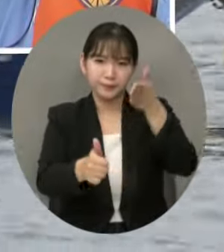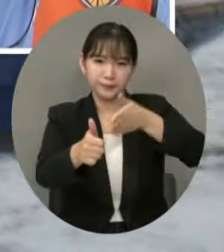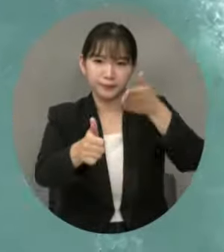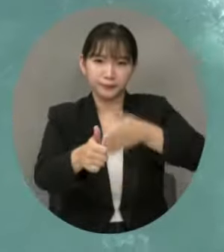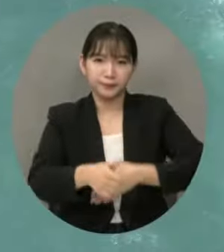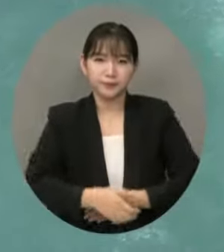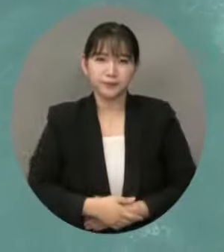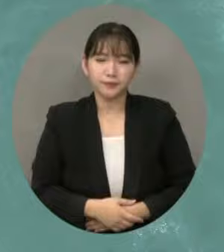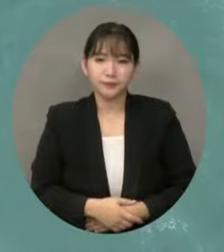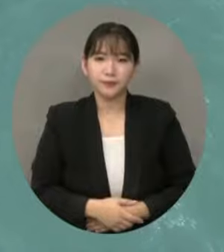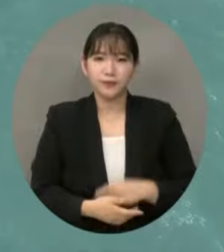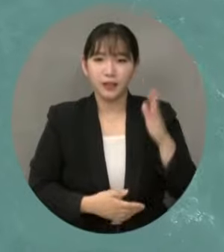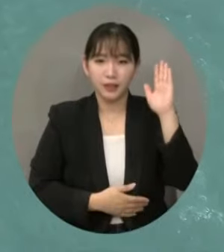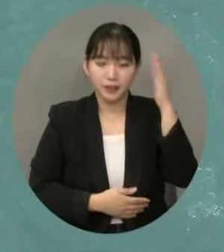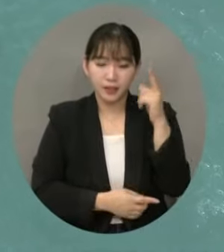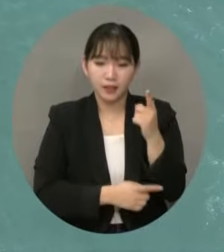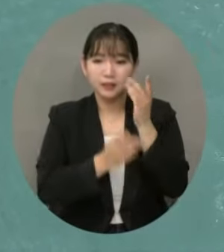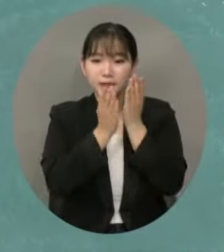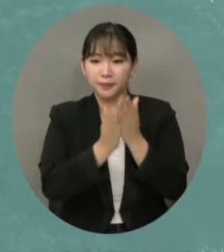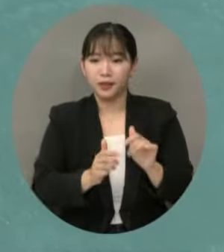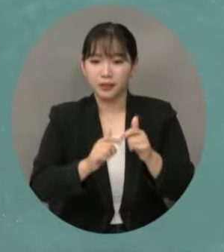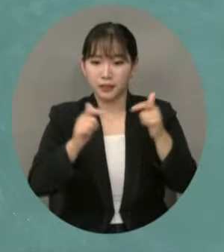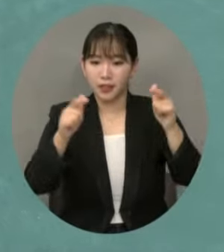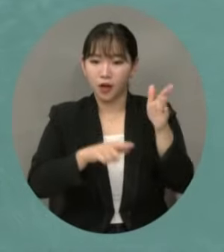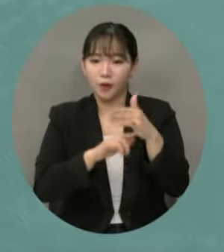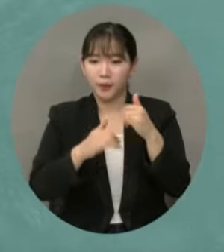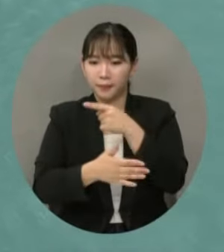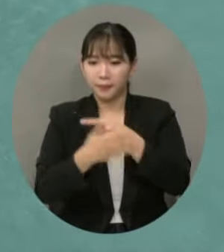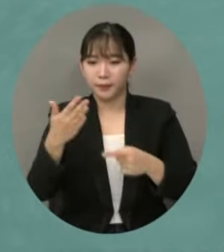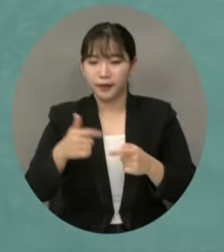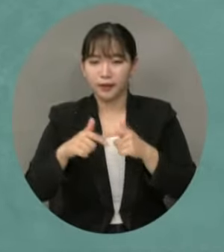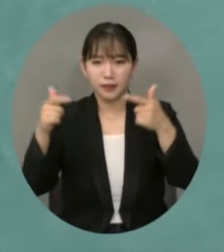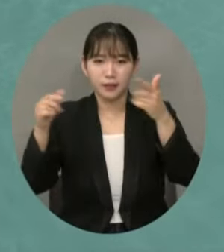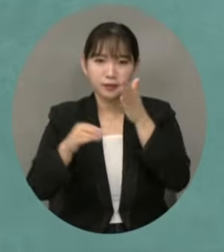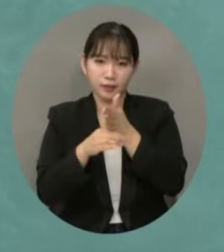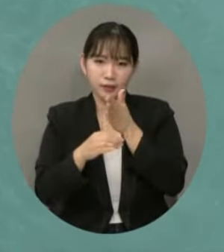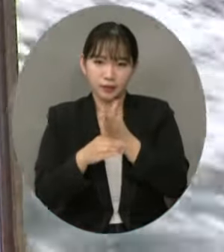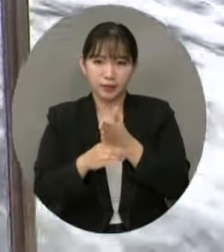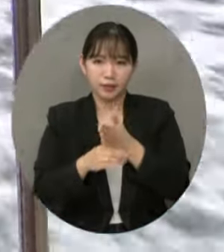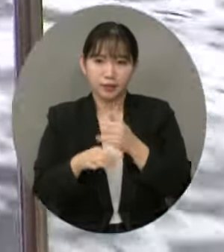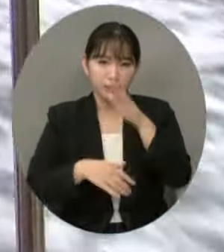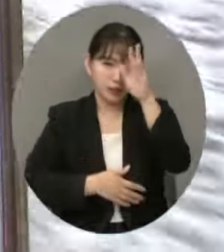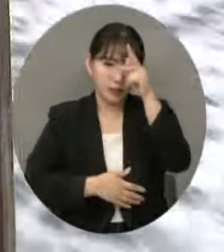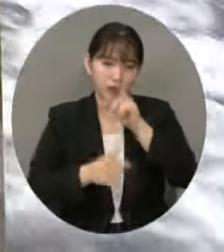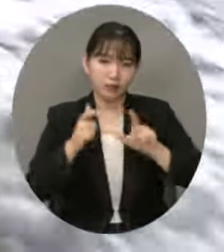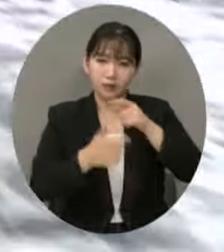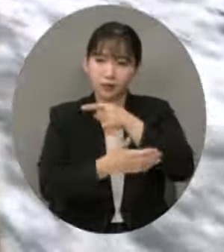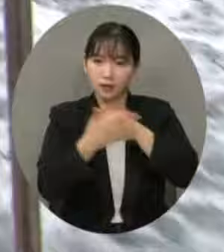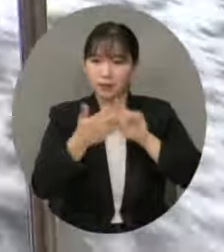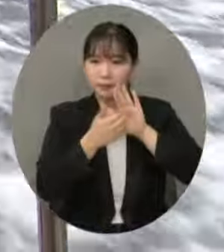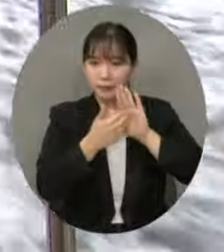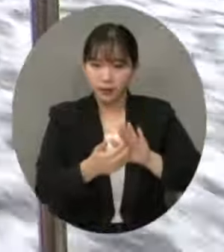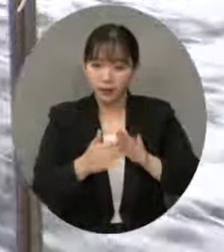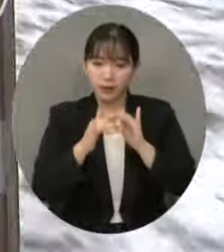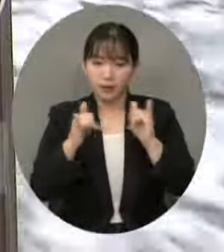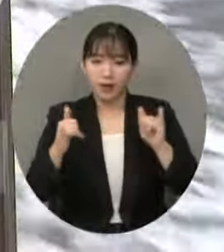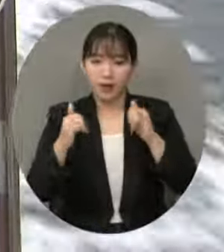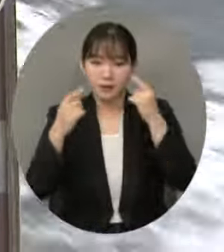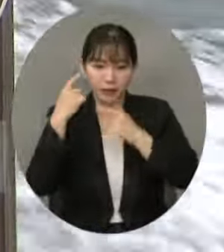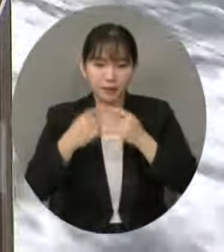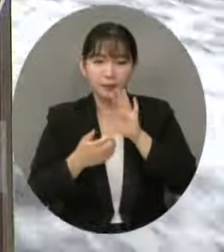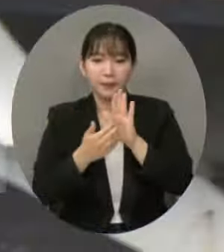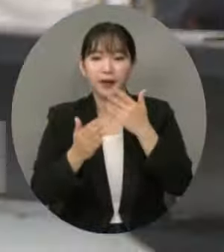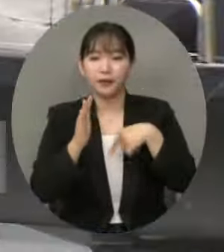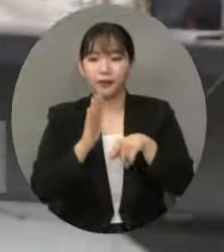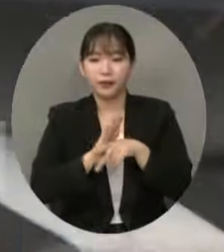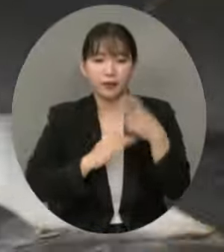것을. 최근 낚시 어선 증가로 어민 피해도 속출하고 있는 가운데 해경은 추가 피해와 인명사고 예방을 위한